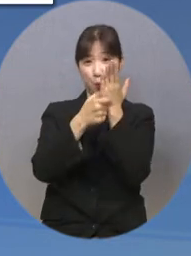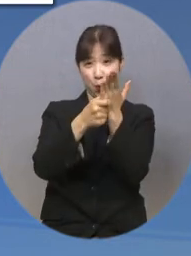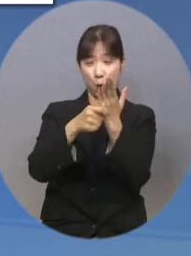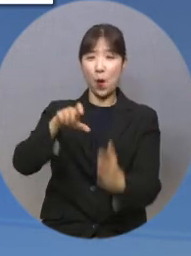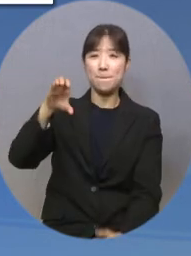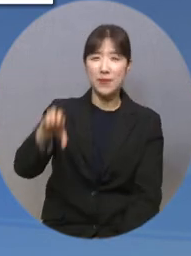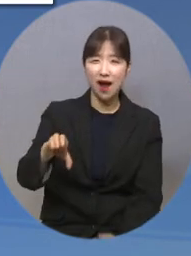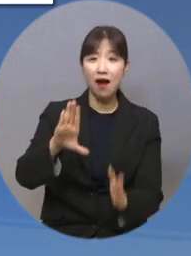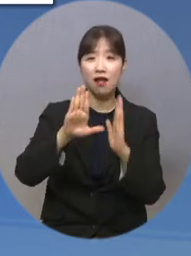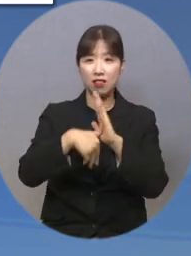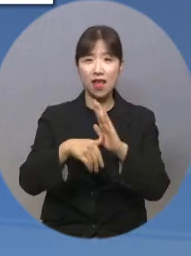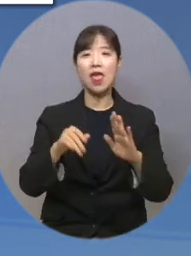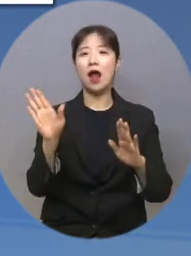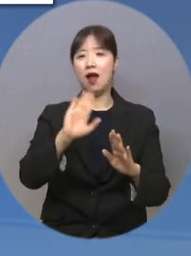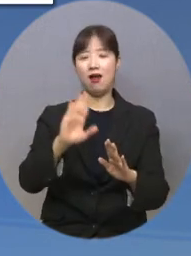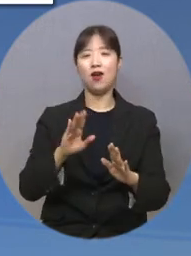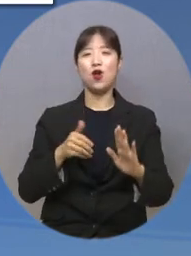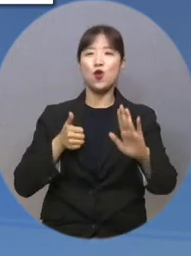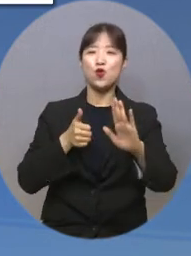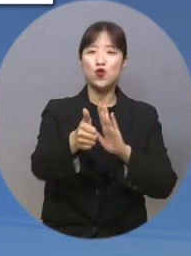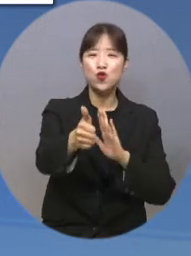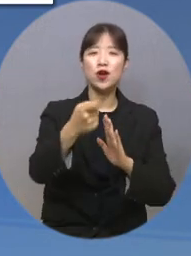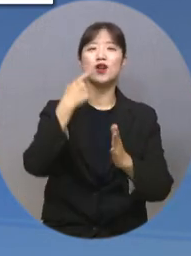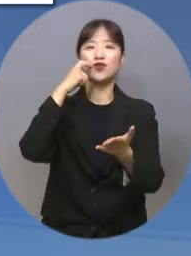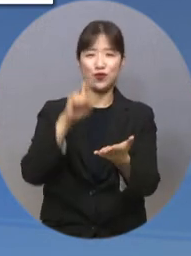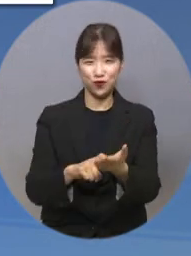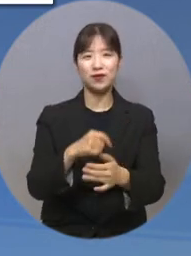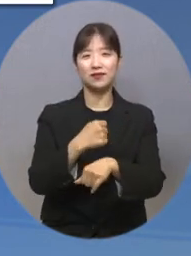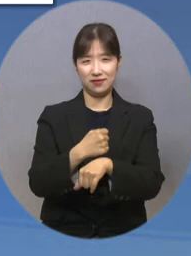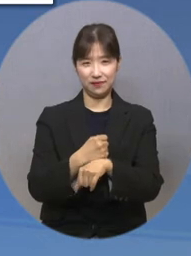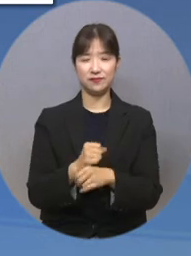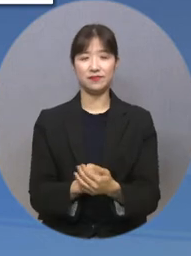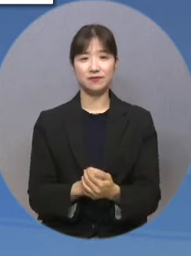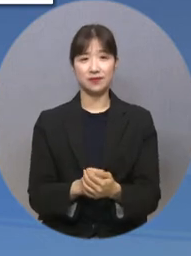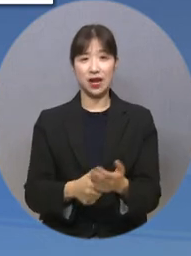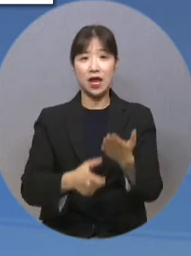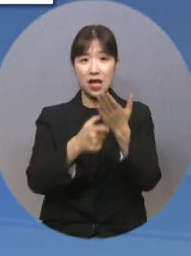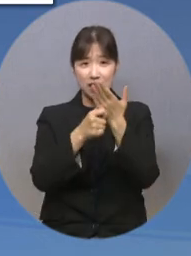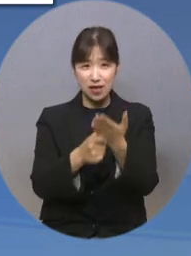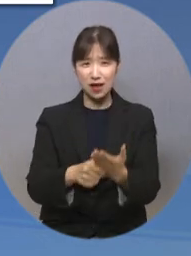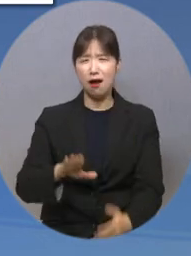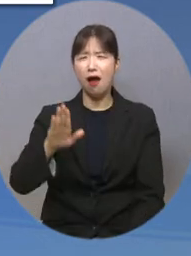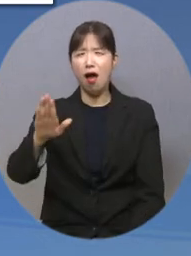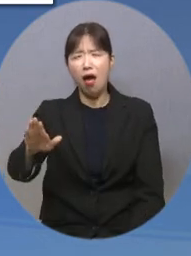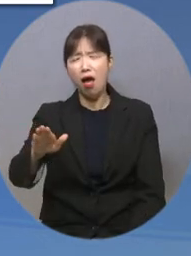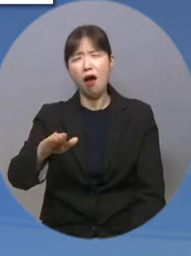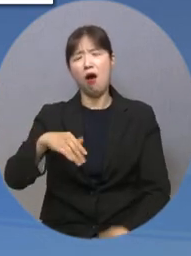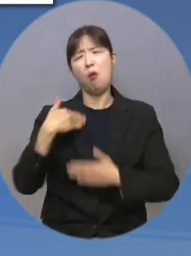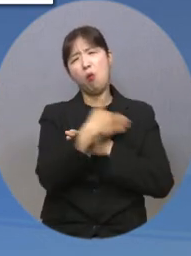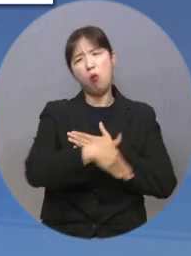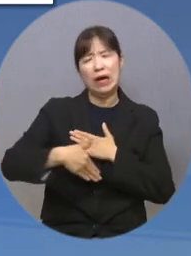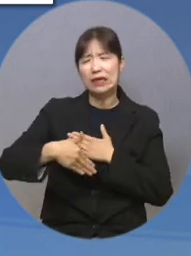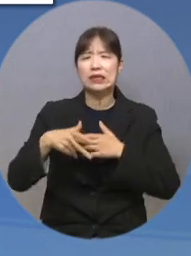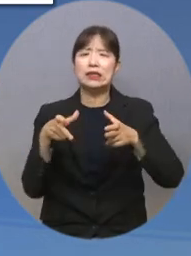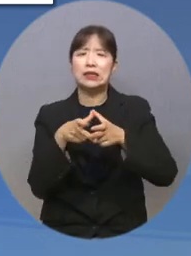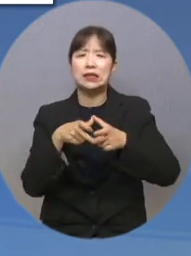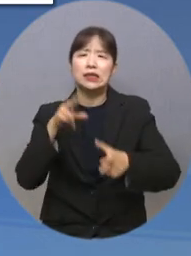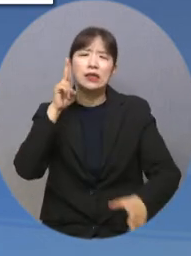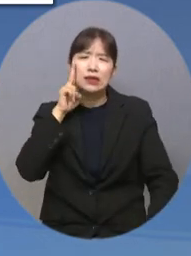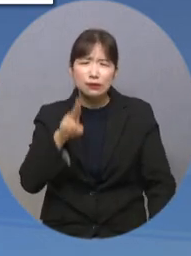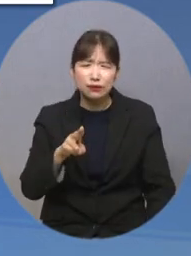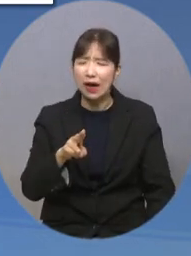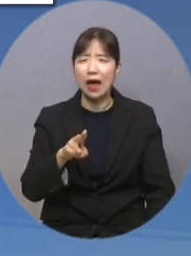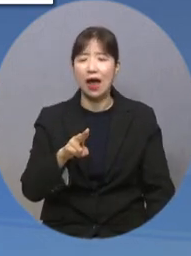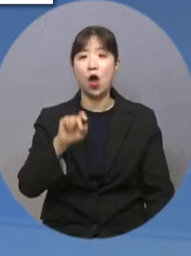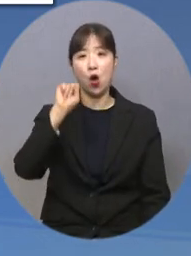시스템을 도입한다고 5월 25일 밝혔습니다. 승차권을 개찰구에 태그하기 어려운 중증 장애인 등의 불편을